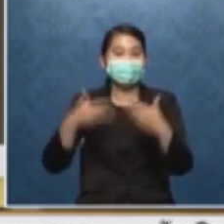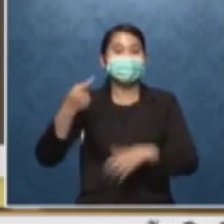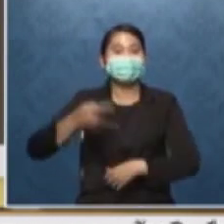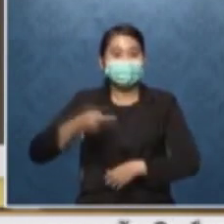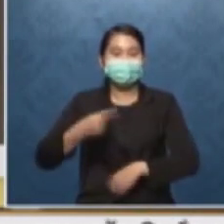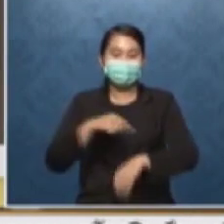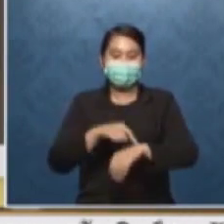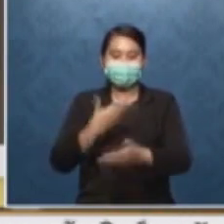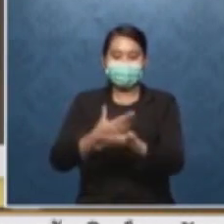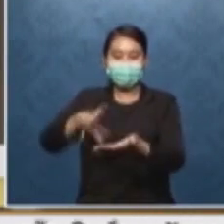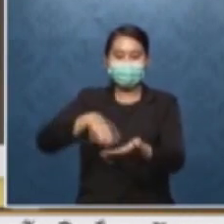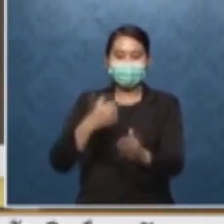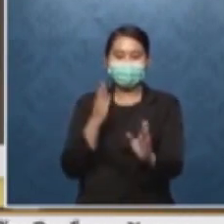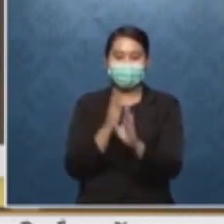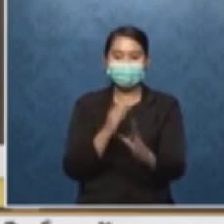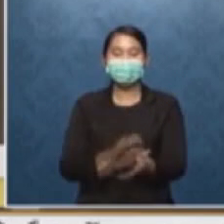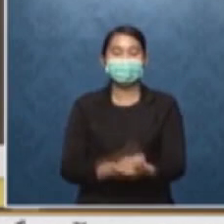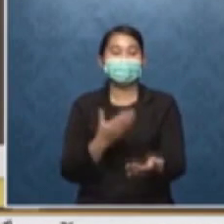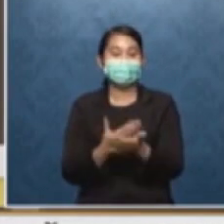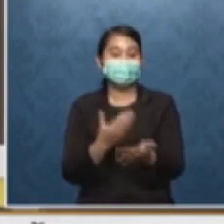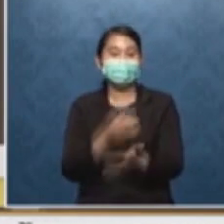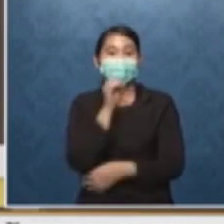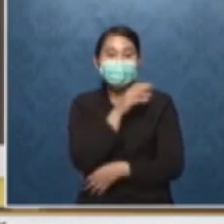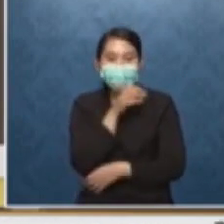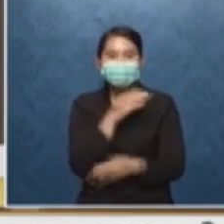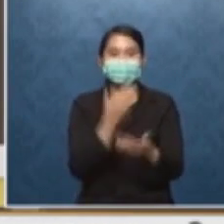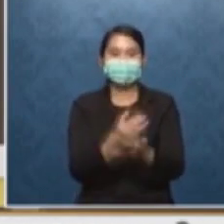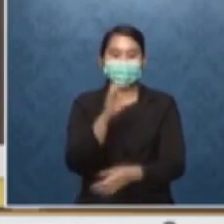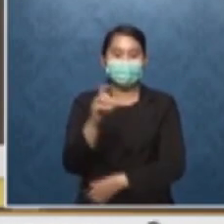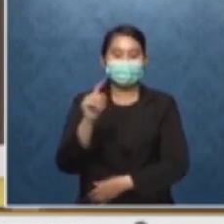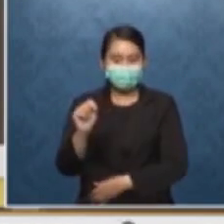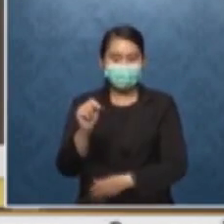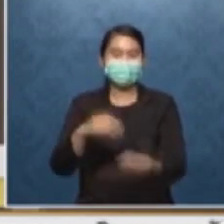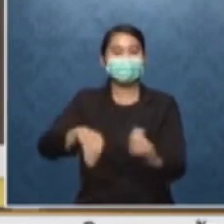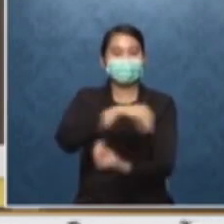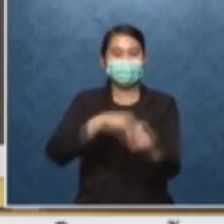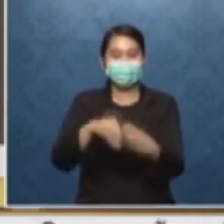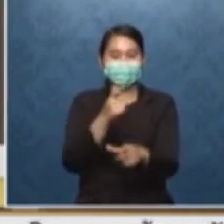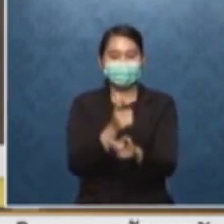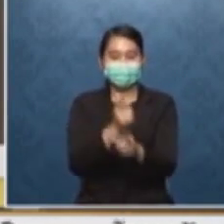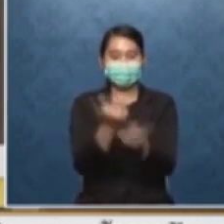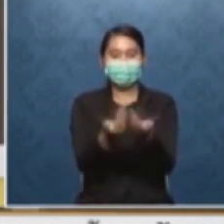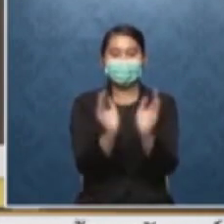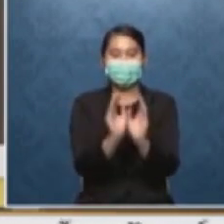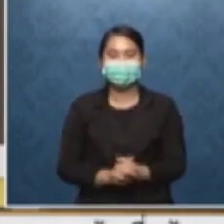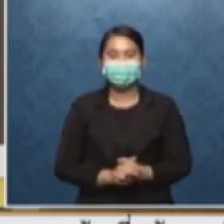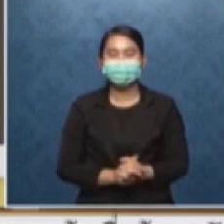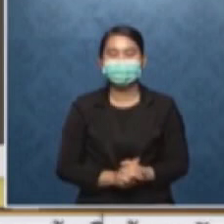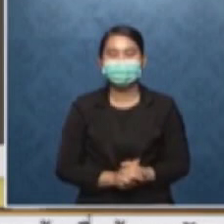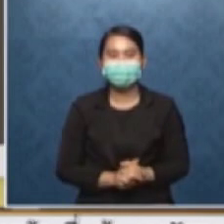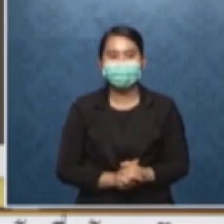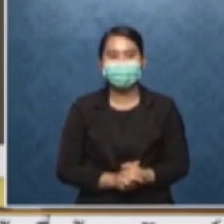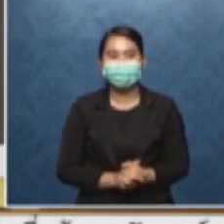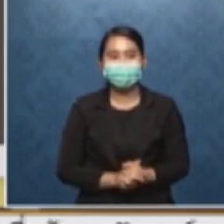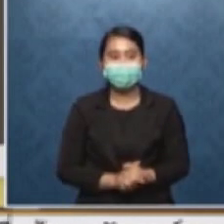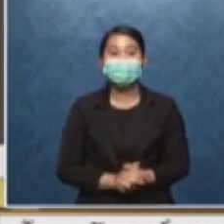เข้าตรงตามเวลาเบี้ยขยันและโอ๊ะโอทีจะได้ทำงานเพื่อไปนี่คือครอบครัวได้เหมือนเดิมบอกมาดิครับแต่